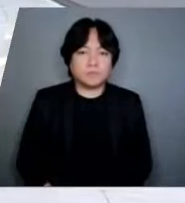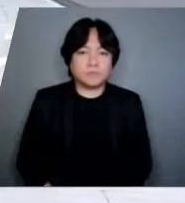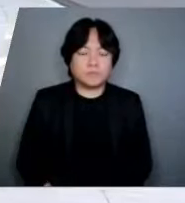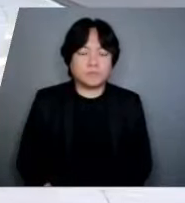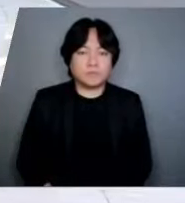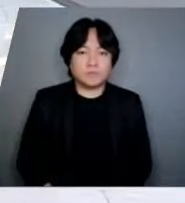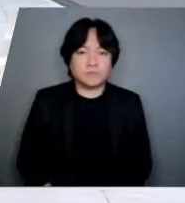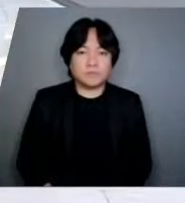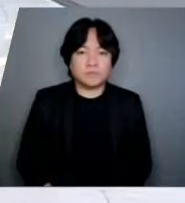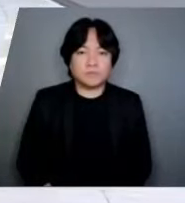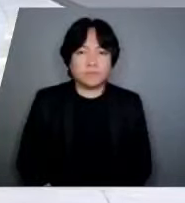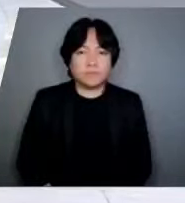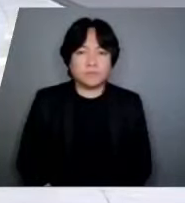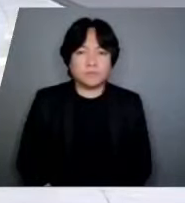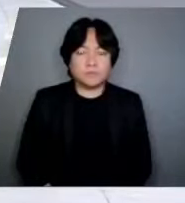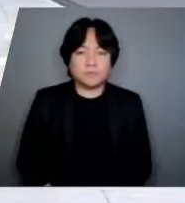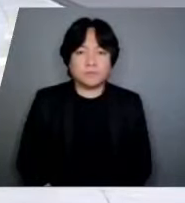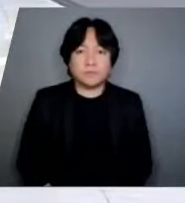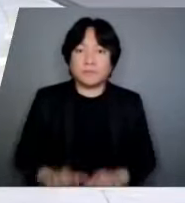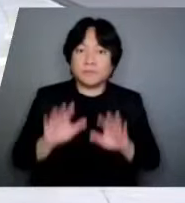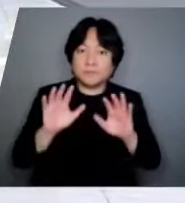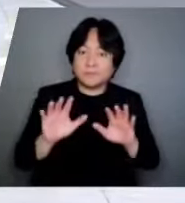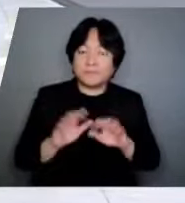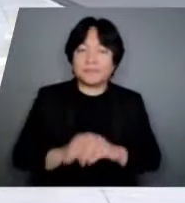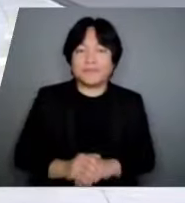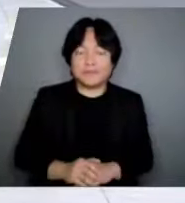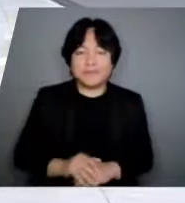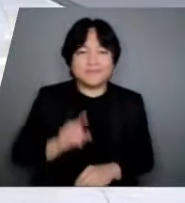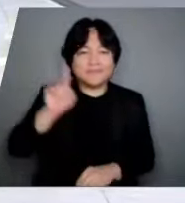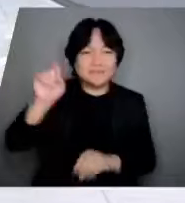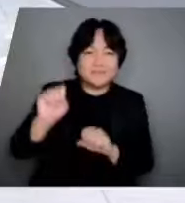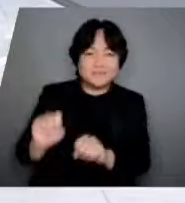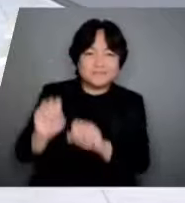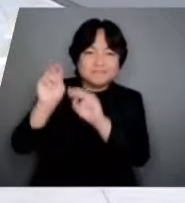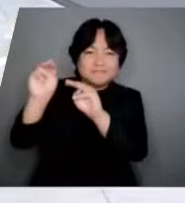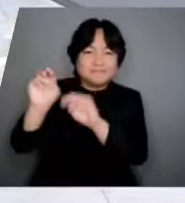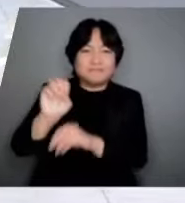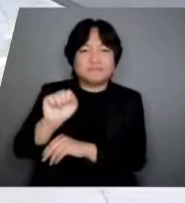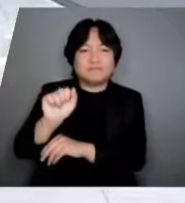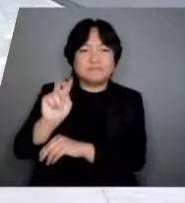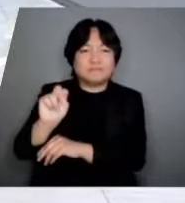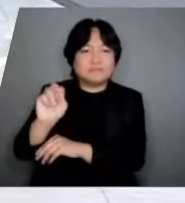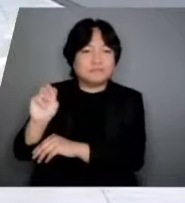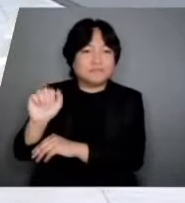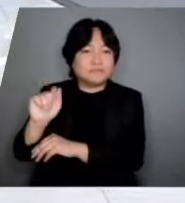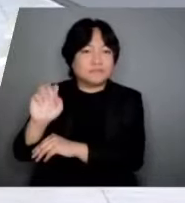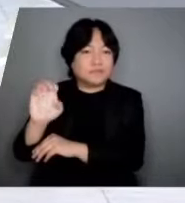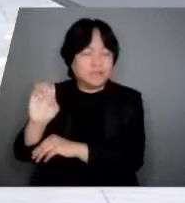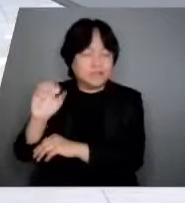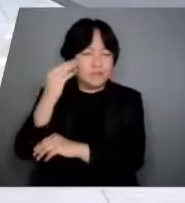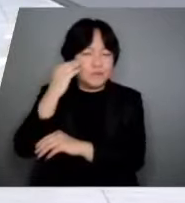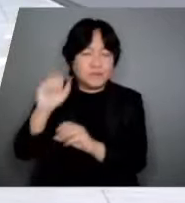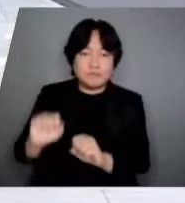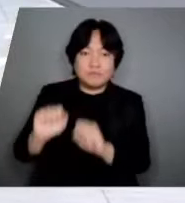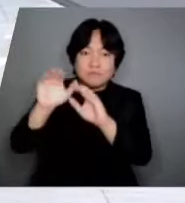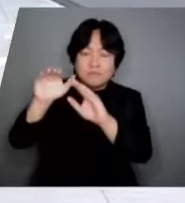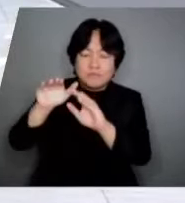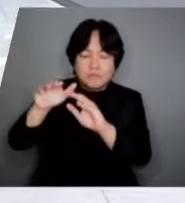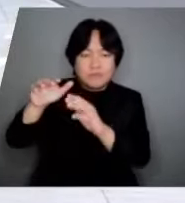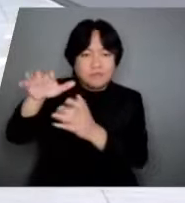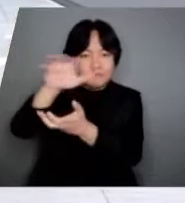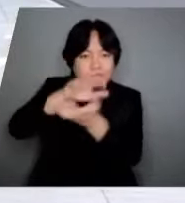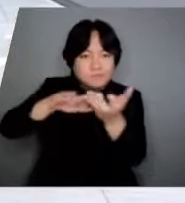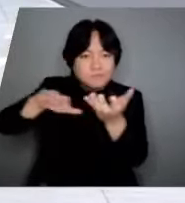tayo na po sa San Mateo at doon silipin natin ang Sea of clouds tampok po yan sa pasyalang perfect para sa mga